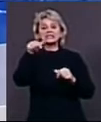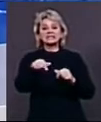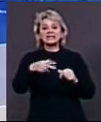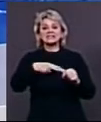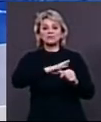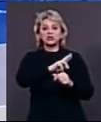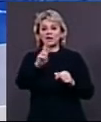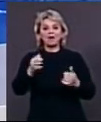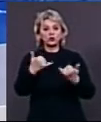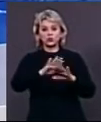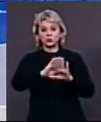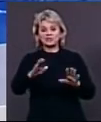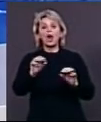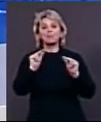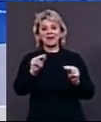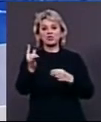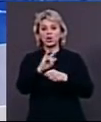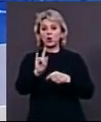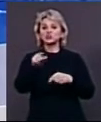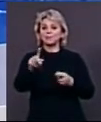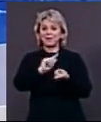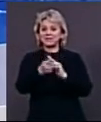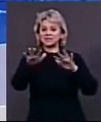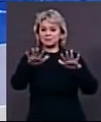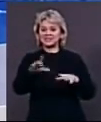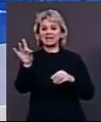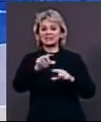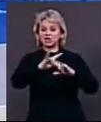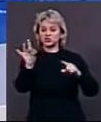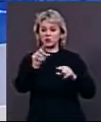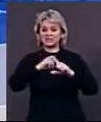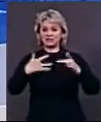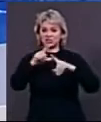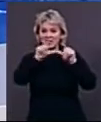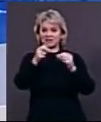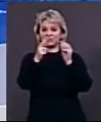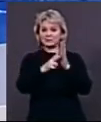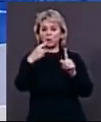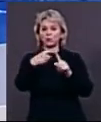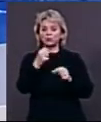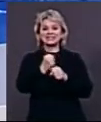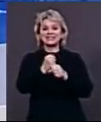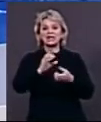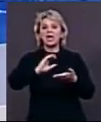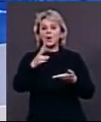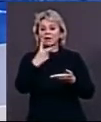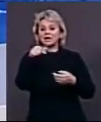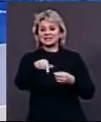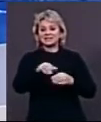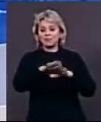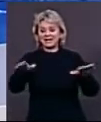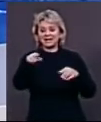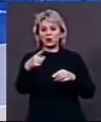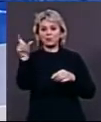Здесь смерть никого не удивляет, а правда и ложь поменялись местами. На сцене Ростовского театра 18+ наладили производство бреда по